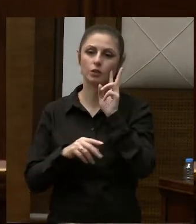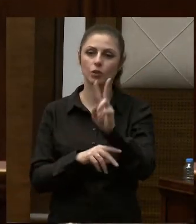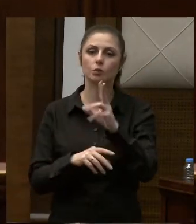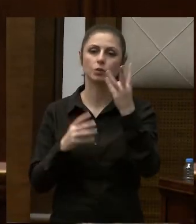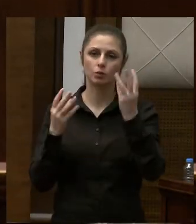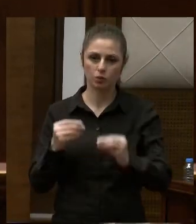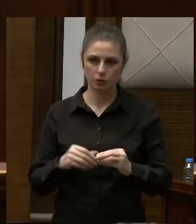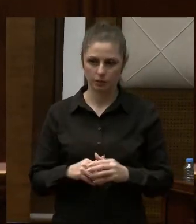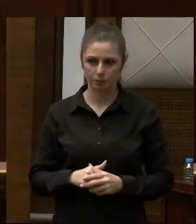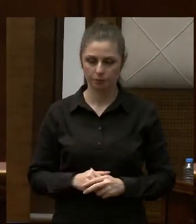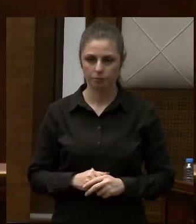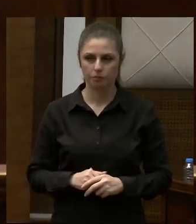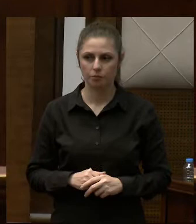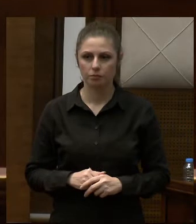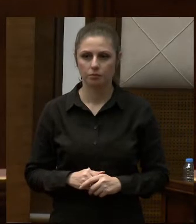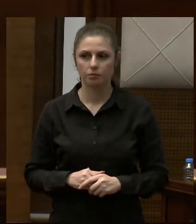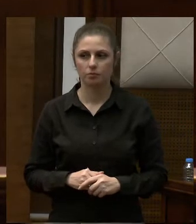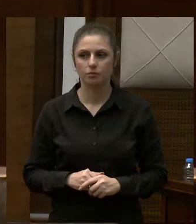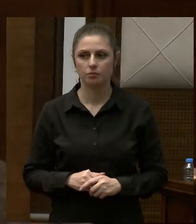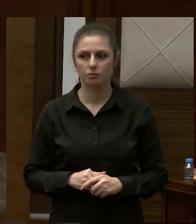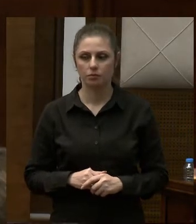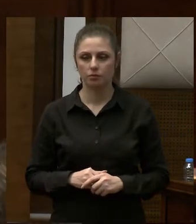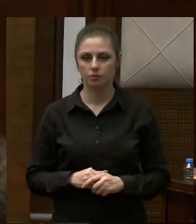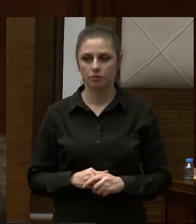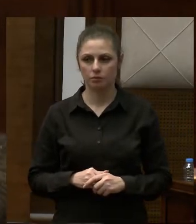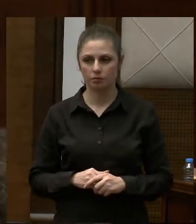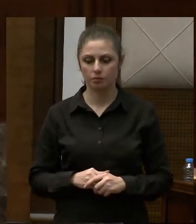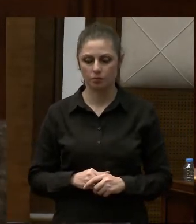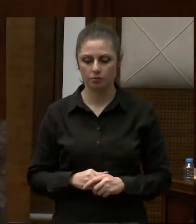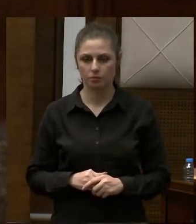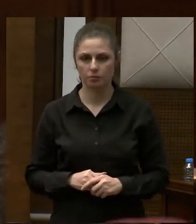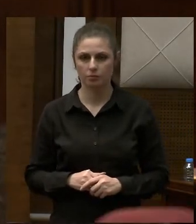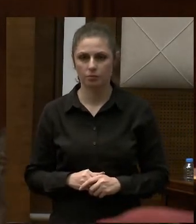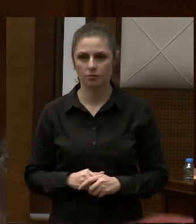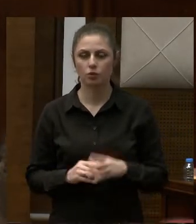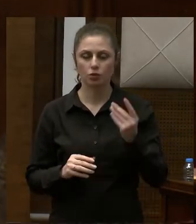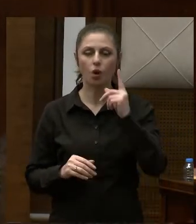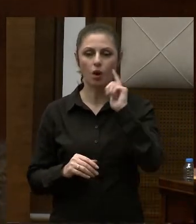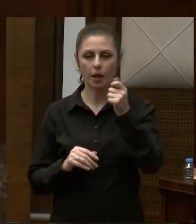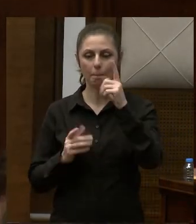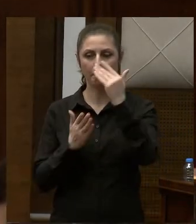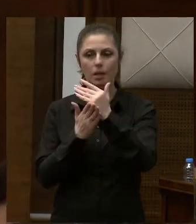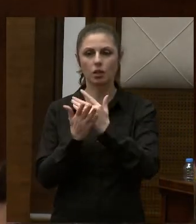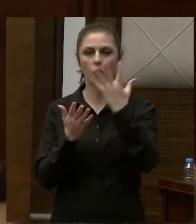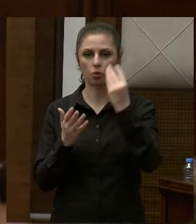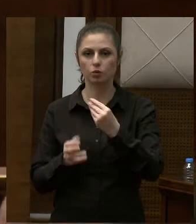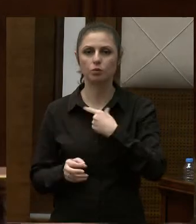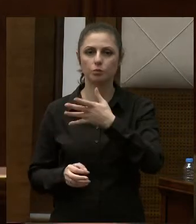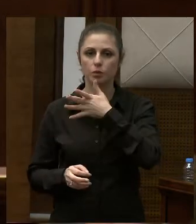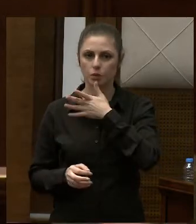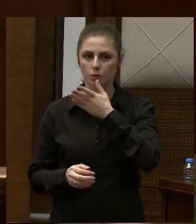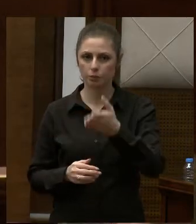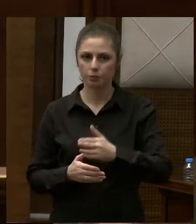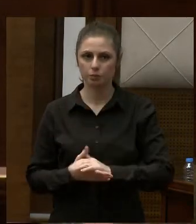Bu maddenin de son maddeydi bildiğim kadarıyla normal şeyde. Önemli bir madde olduğunu biliyordum. İmar